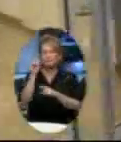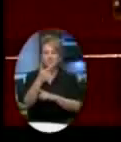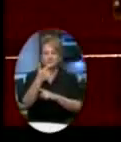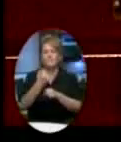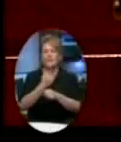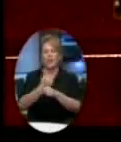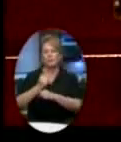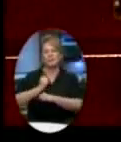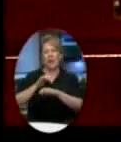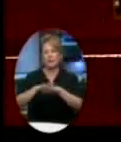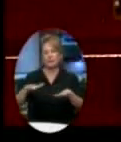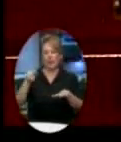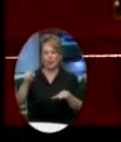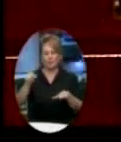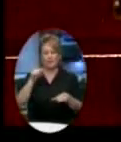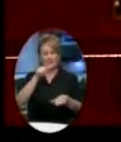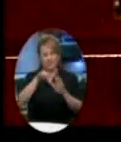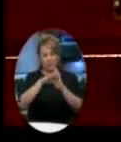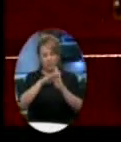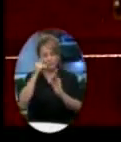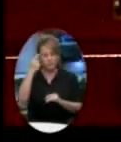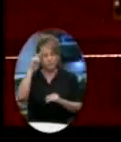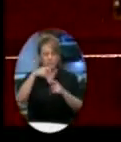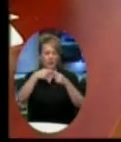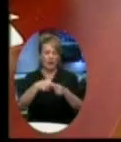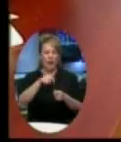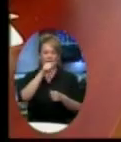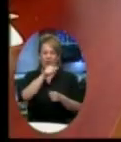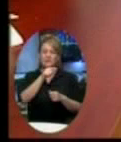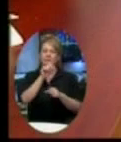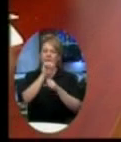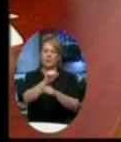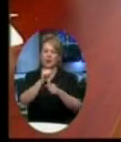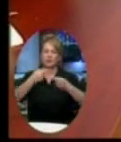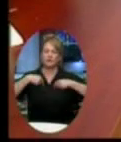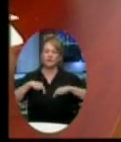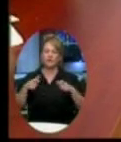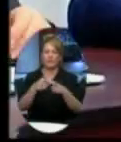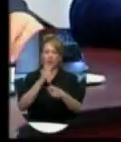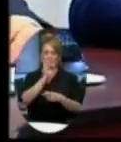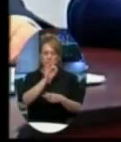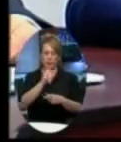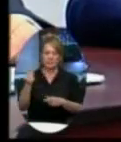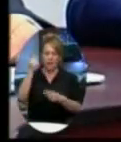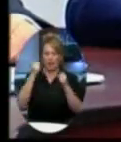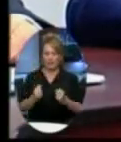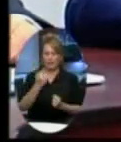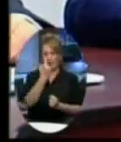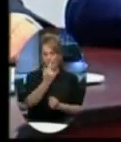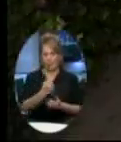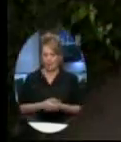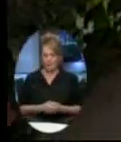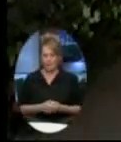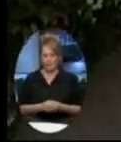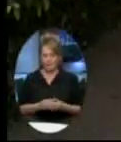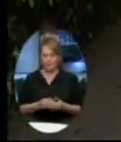בשטחים. חוק אותו יזם חבר הכנסת רוברט אילטוב בתמיכת יושב ראש מפלגתו שר הביטחון אביגדור ליברמן.